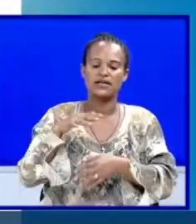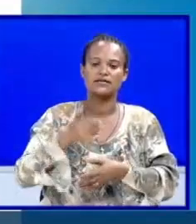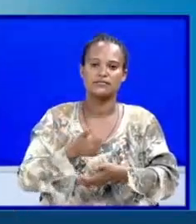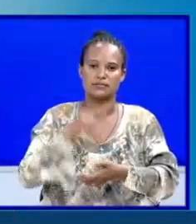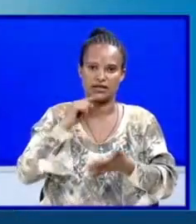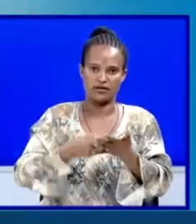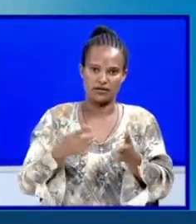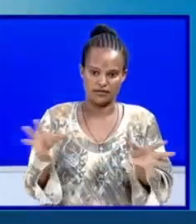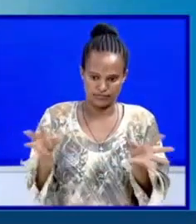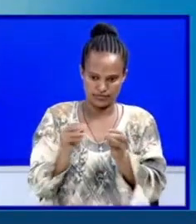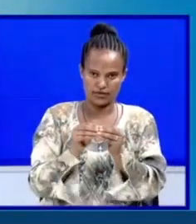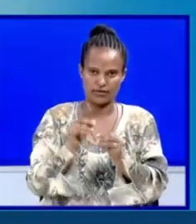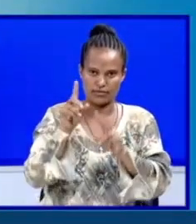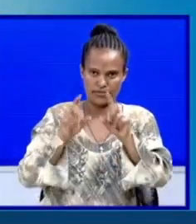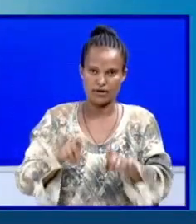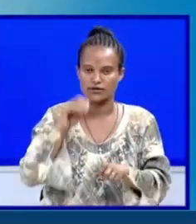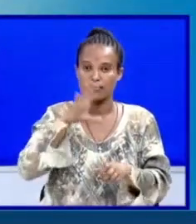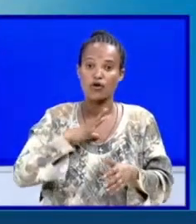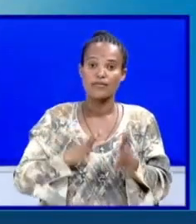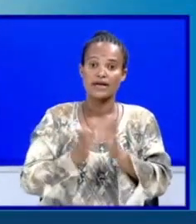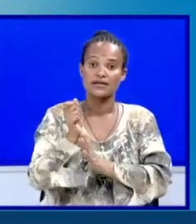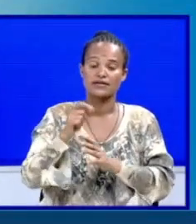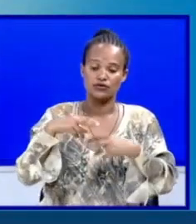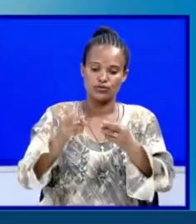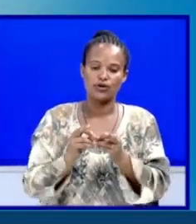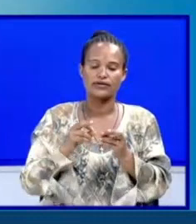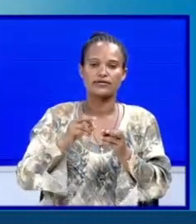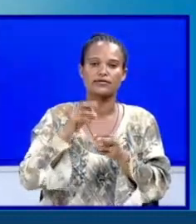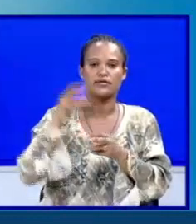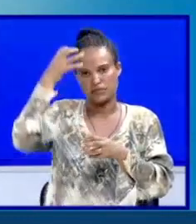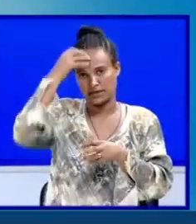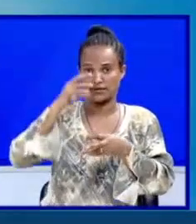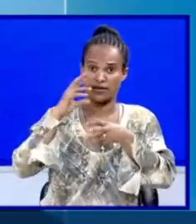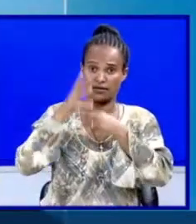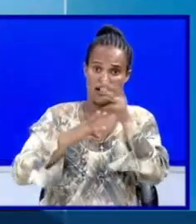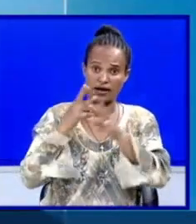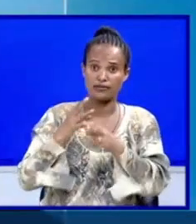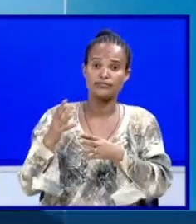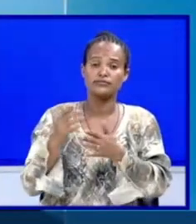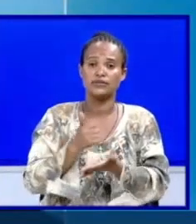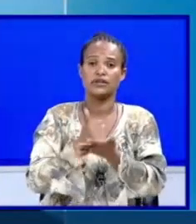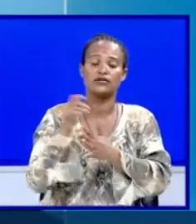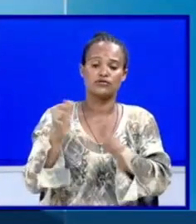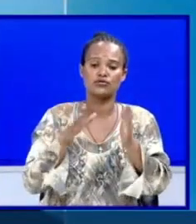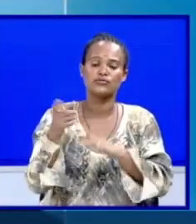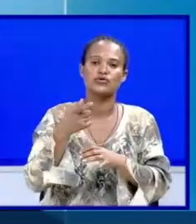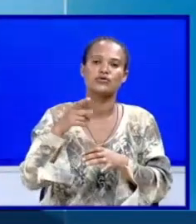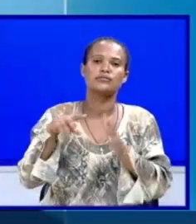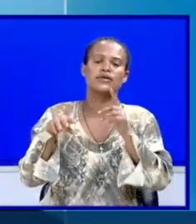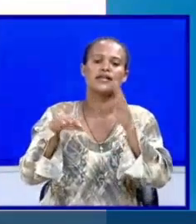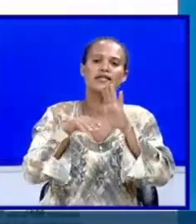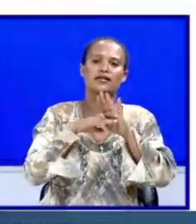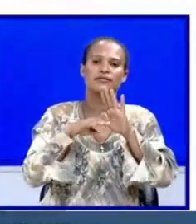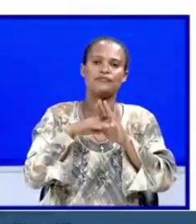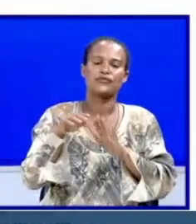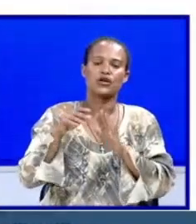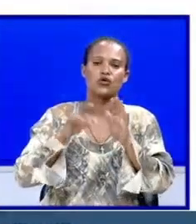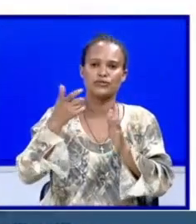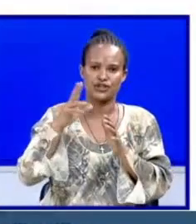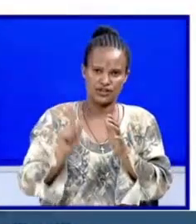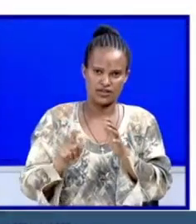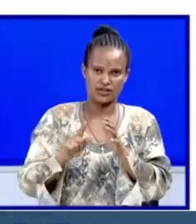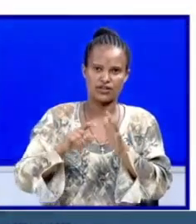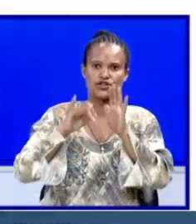መረዳእታ ብምእካብ ንመርማሪ ሰብኣዊ መሰል ሕቡራት መንግስታት ዓለም ንምሕጋዝ ድልው ከም ዝኾነ ድማ ምክትል ኮሚሽነር ኮሚሽን መፅናዕቲ ጀኖሳይድ